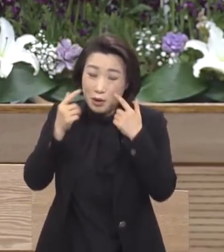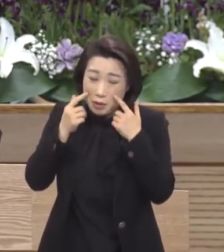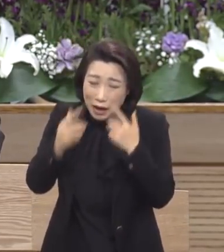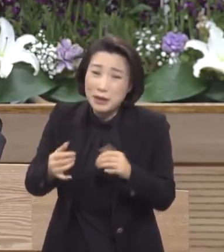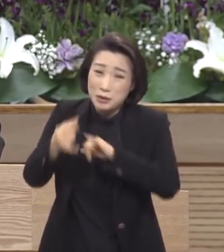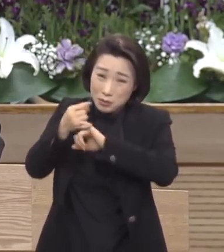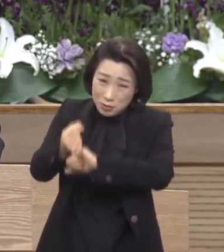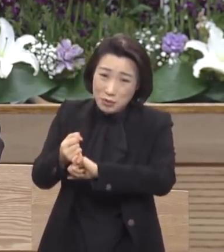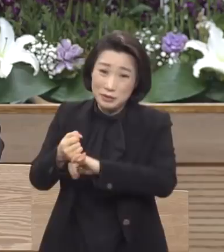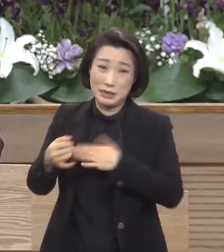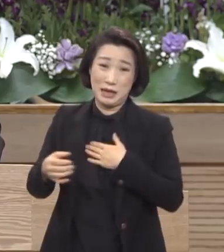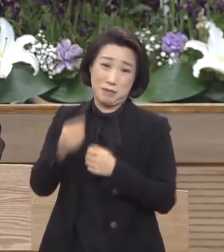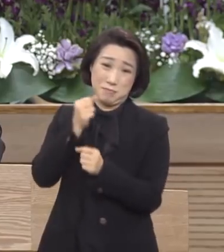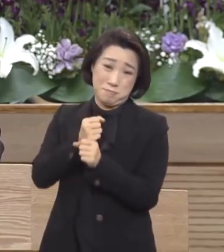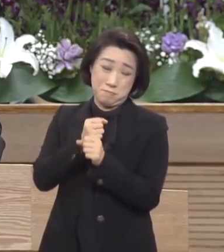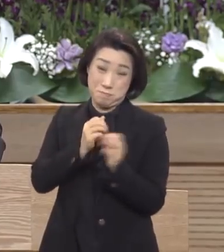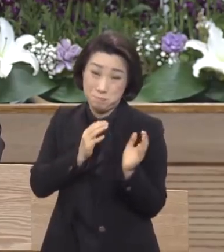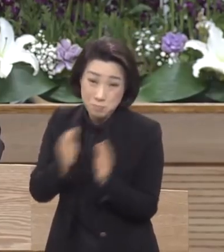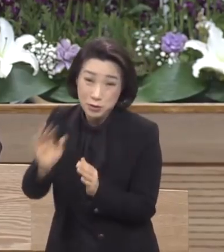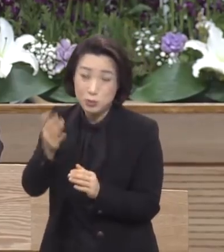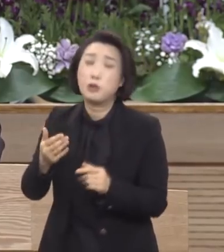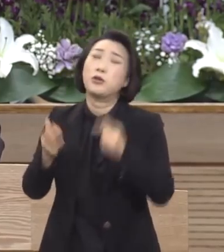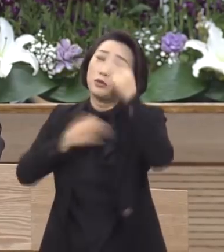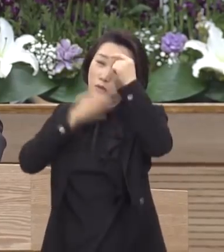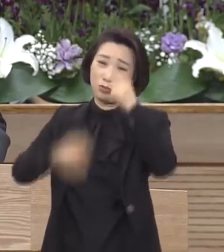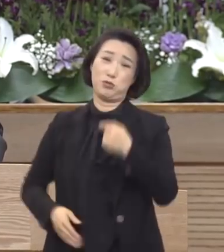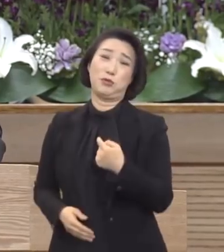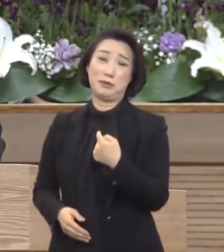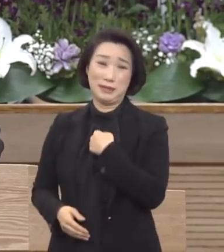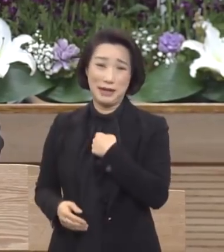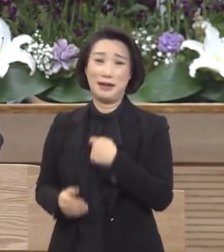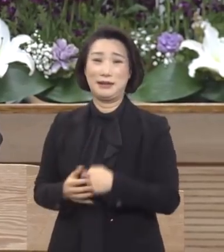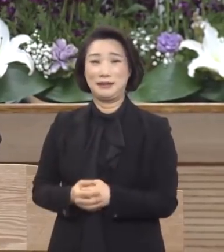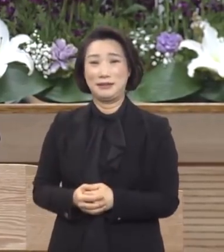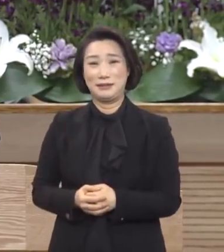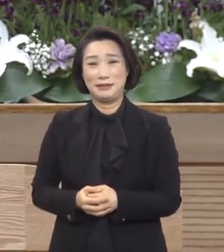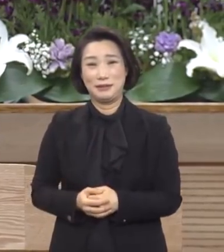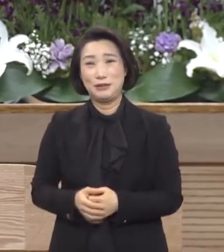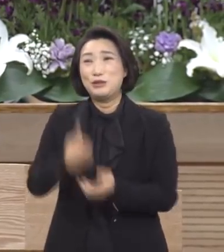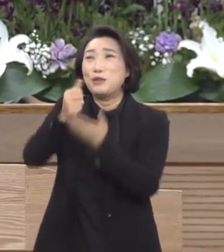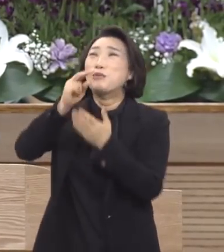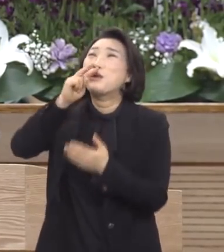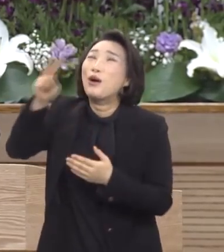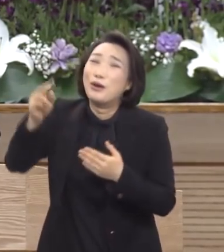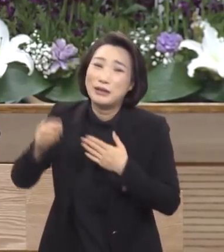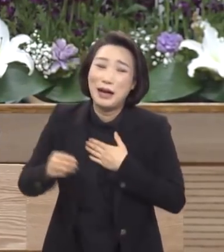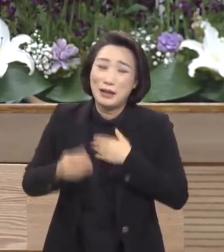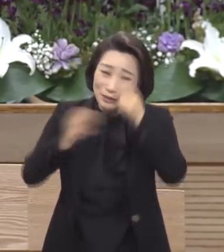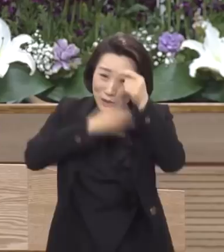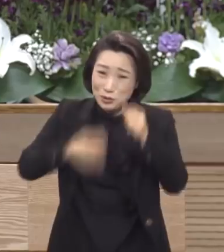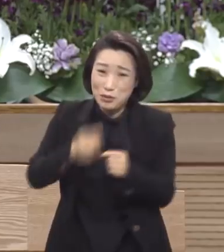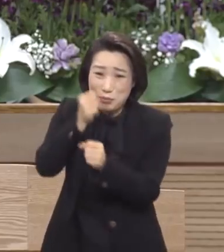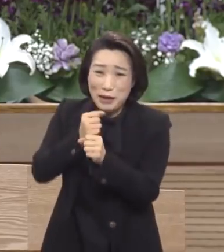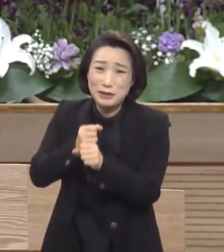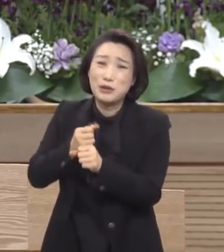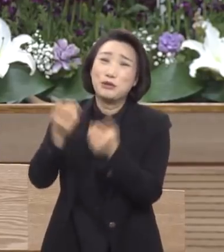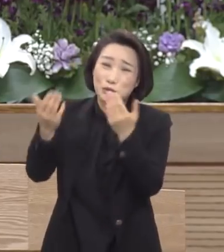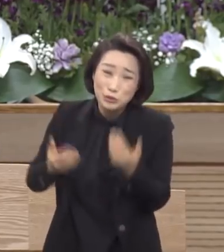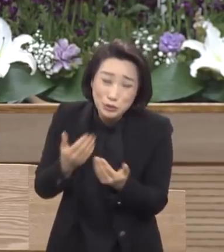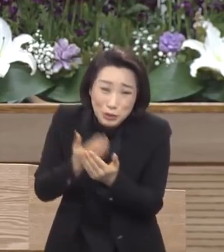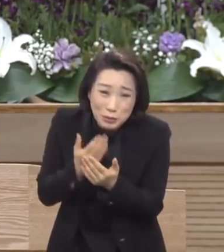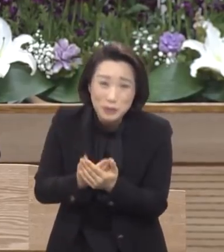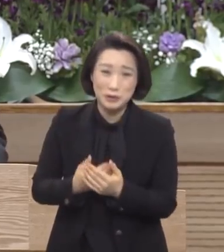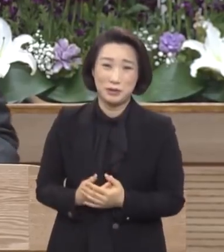뜻이 내가 만들어야 할 성도라 이 말입니다. 주여, 내가 나를 성도 만들게